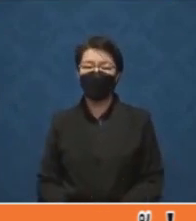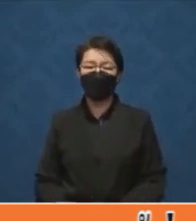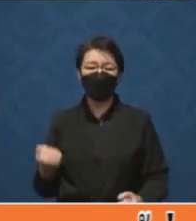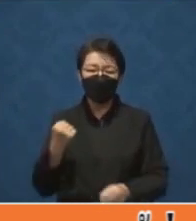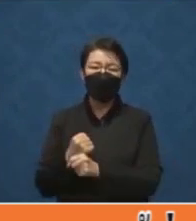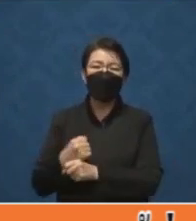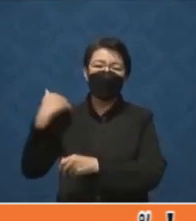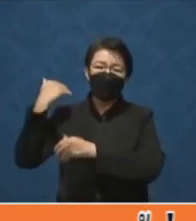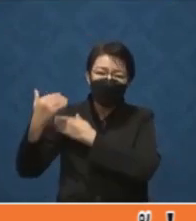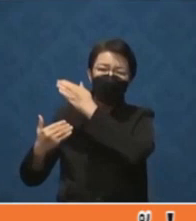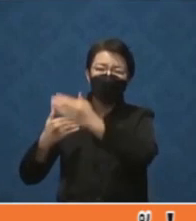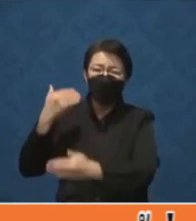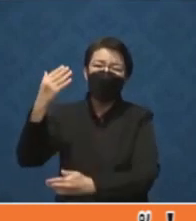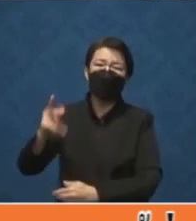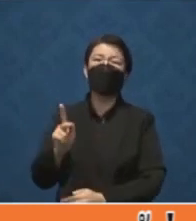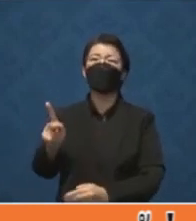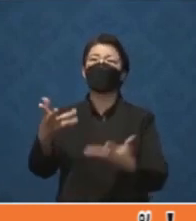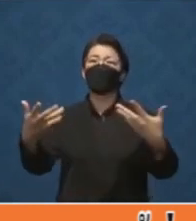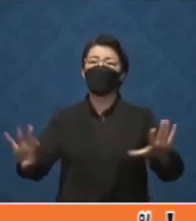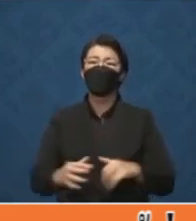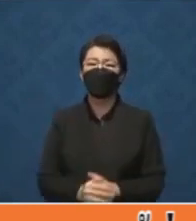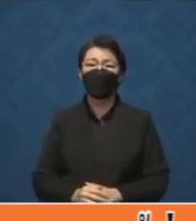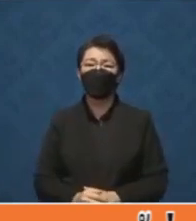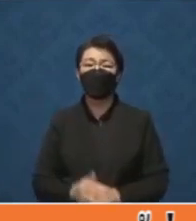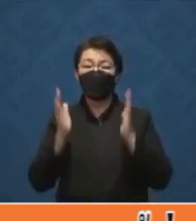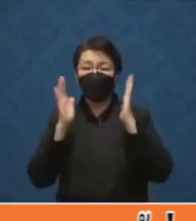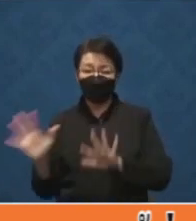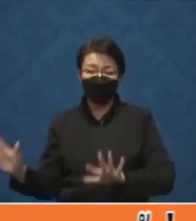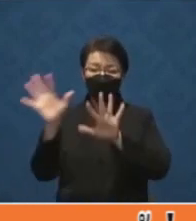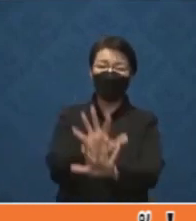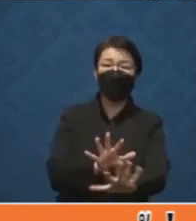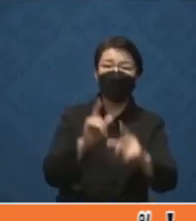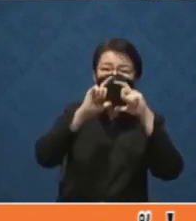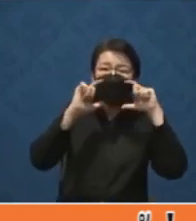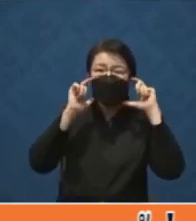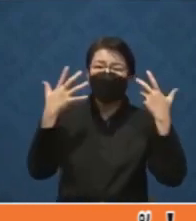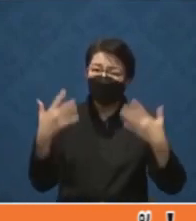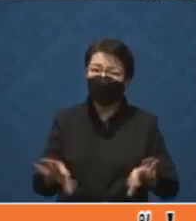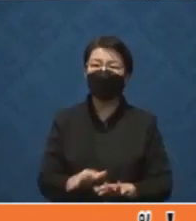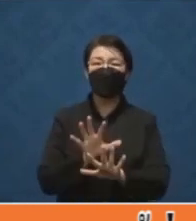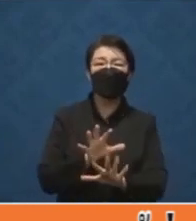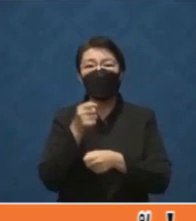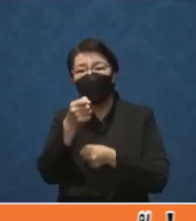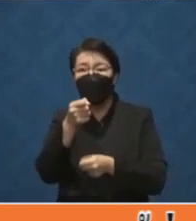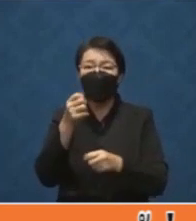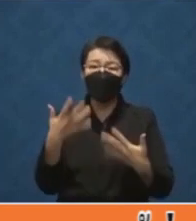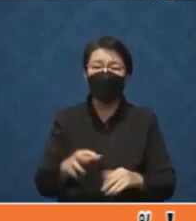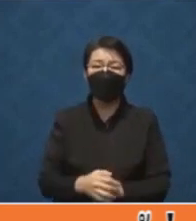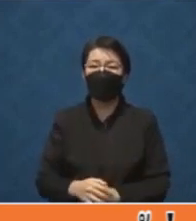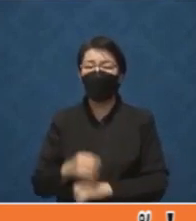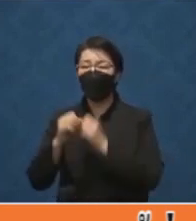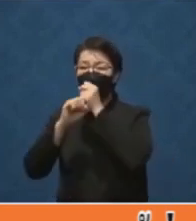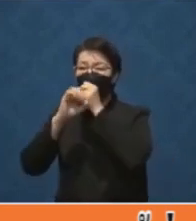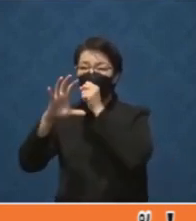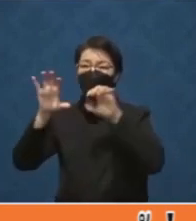พณีปฏิบัติของเจ้าหน้าที่ไปเรียบร้อยแล้วคนมาชุมนุมใส่หน้ากากป้องกันโรคมิดชิดแค่ไหนก็ประกาศออกลำโ